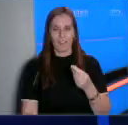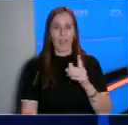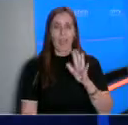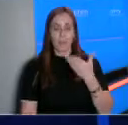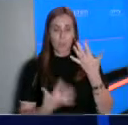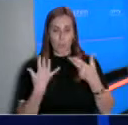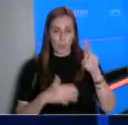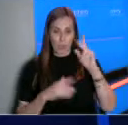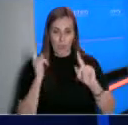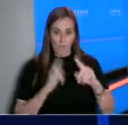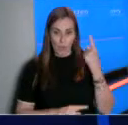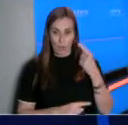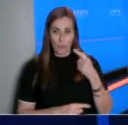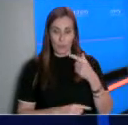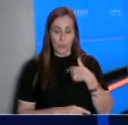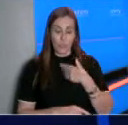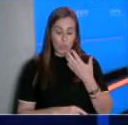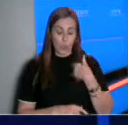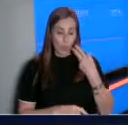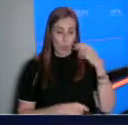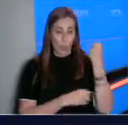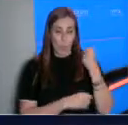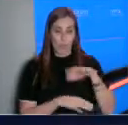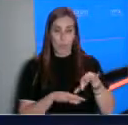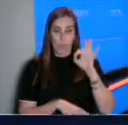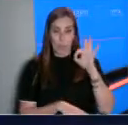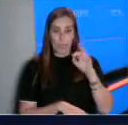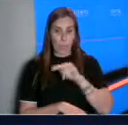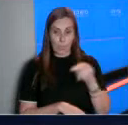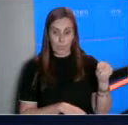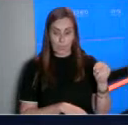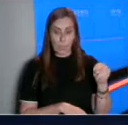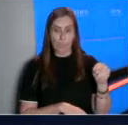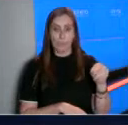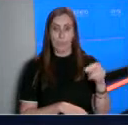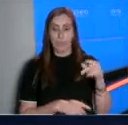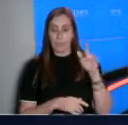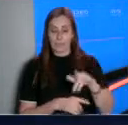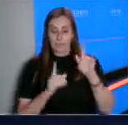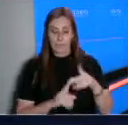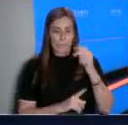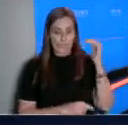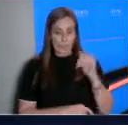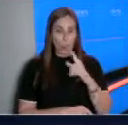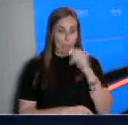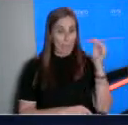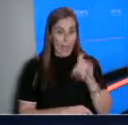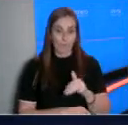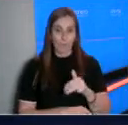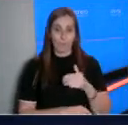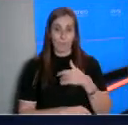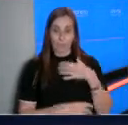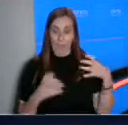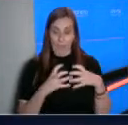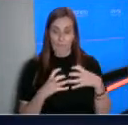ככל שאנחנו יכולים להגיד שהגב שלנו, שמי שבחר את אותו נושא, את אותה מלחמה בגז, זה 20,000 או 100,000,